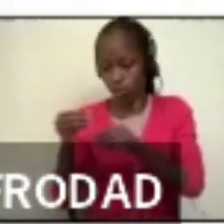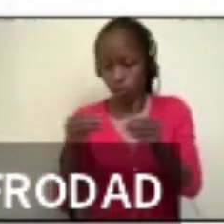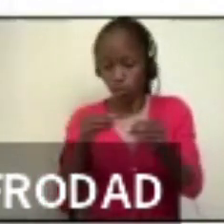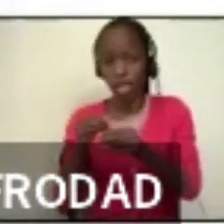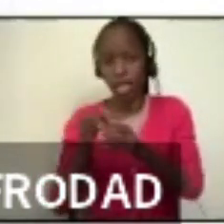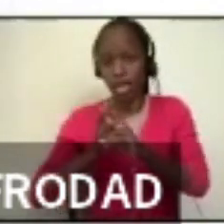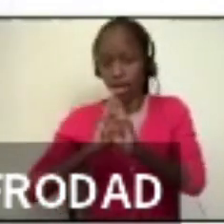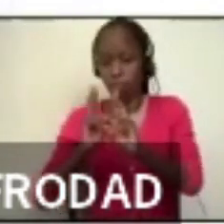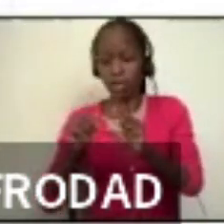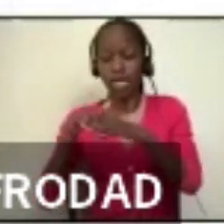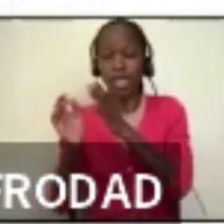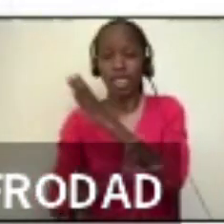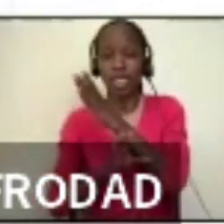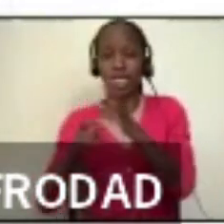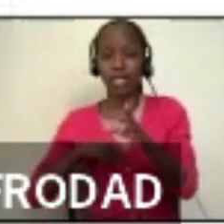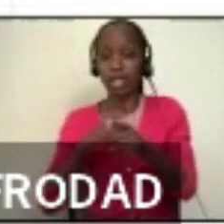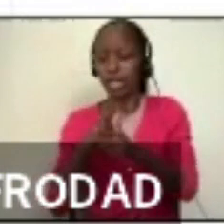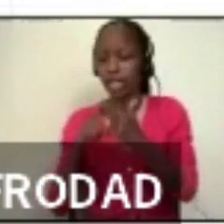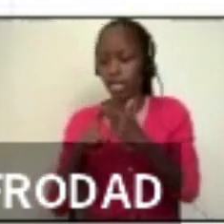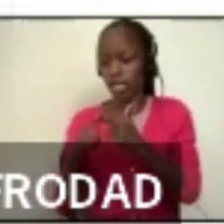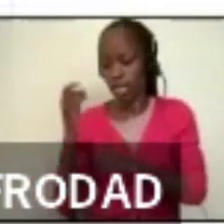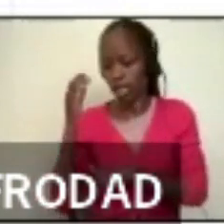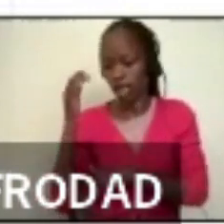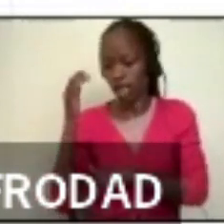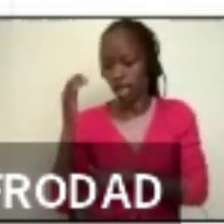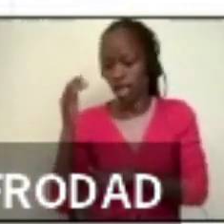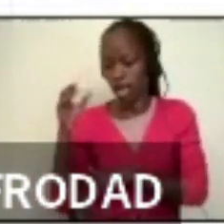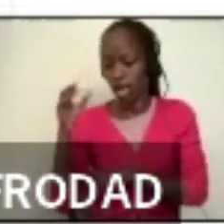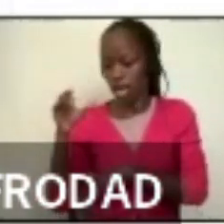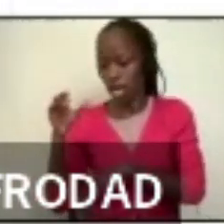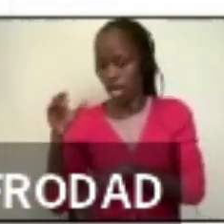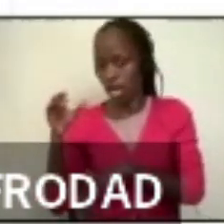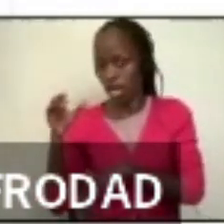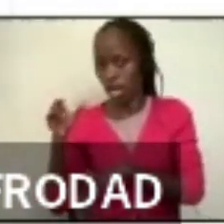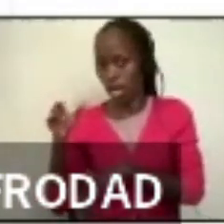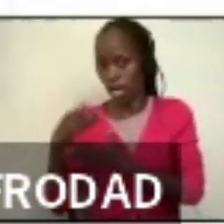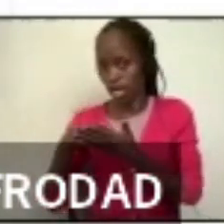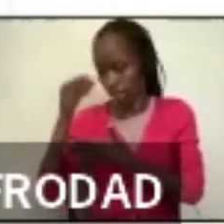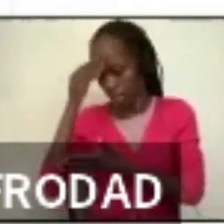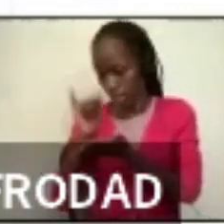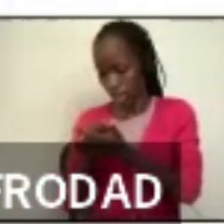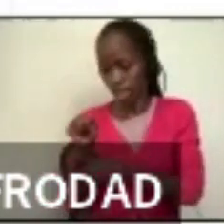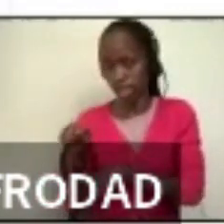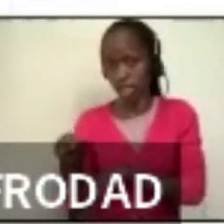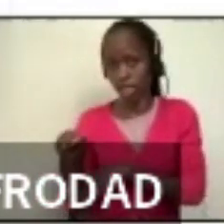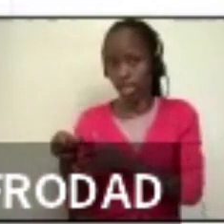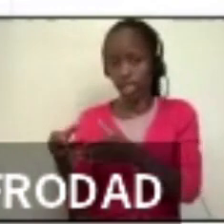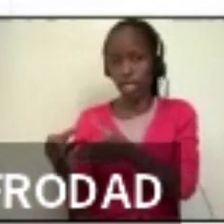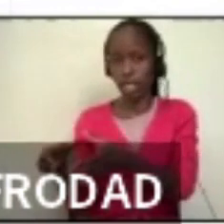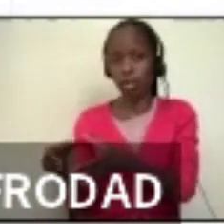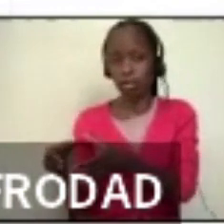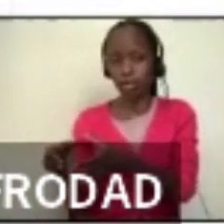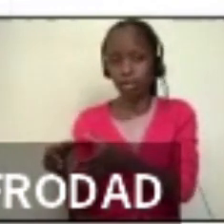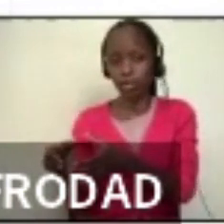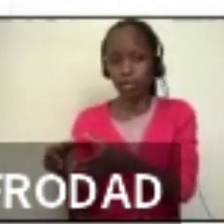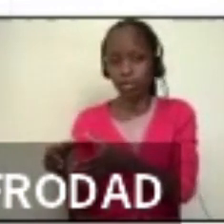Et j'ai quand même découvert que cette société, privée et fictive, a réussi à non seulement envoyer de l'argent, à importer des armes au